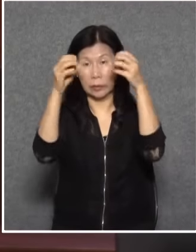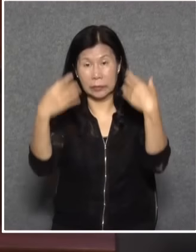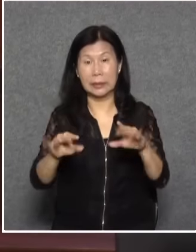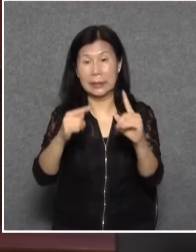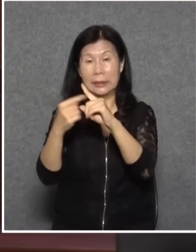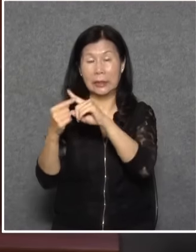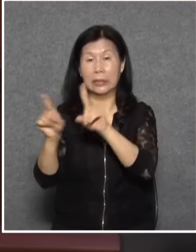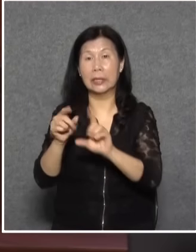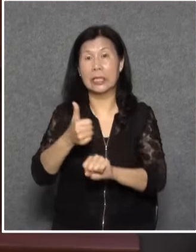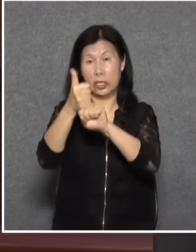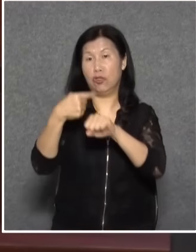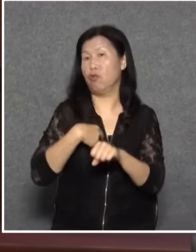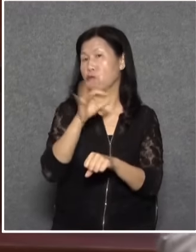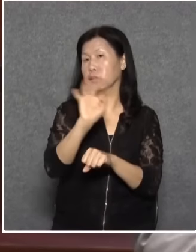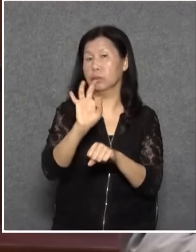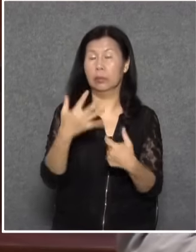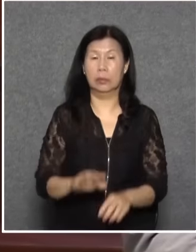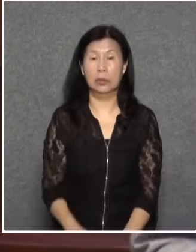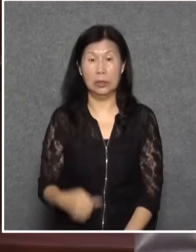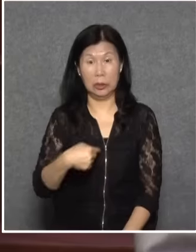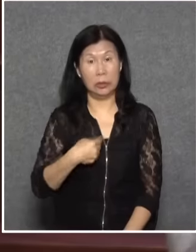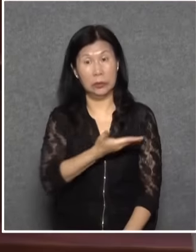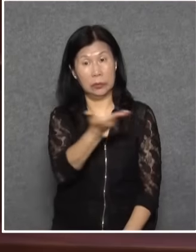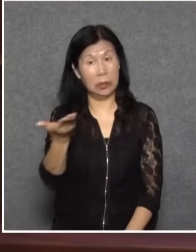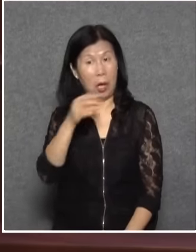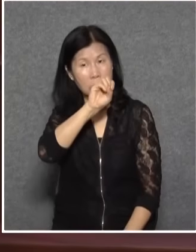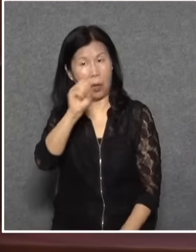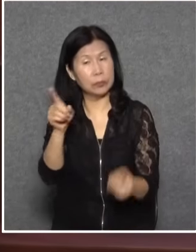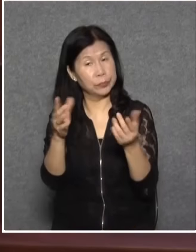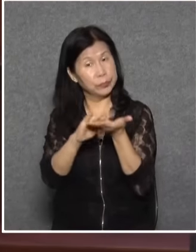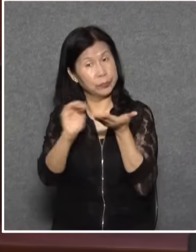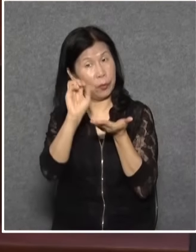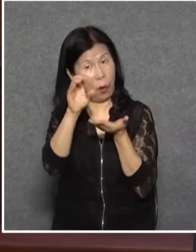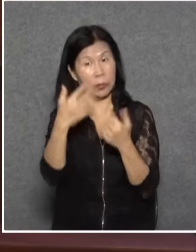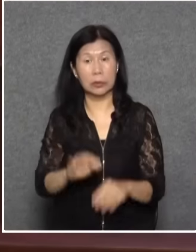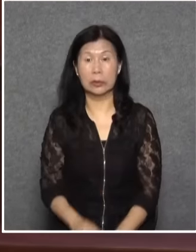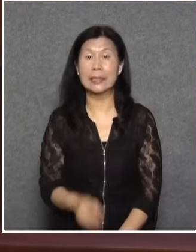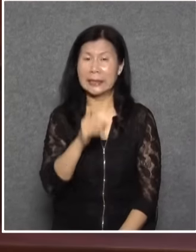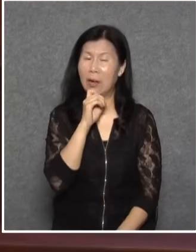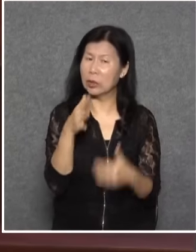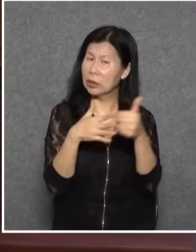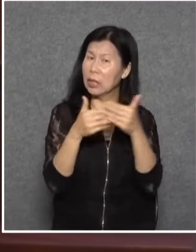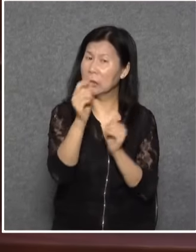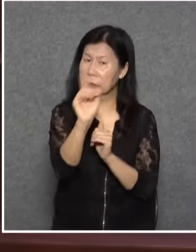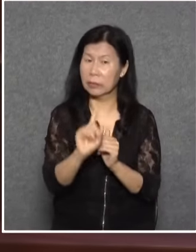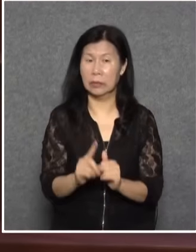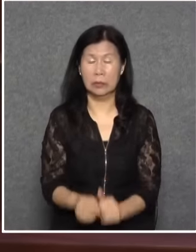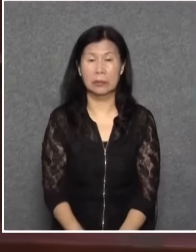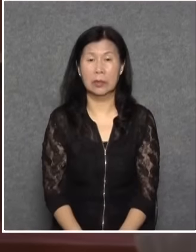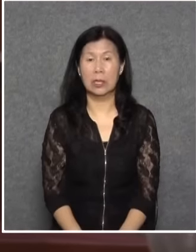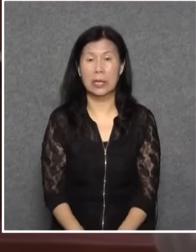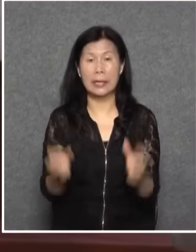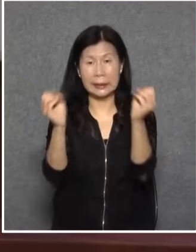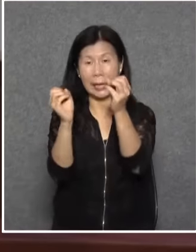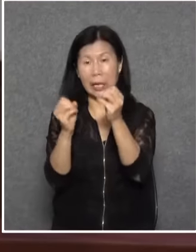梗係唔會支持我噶啦，係咪？不過我就同大家講下道理嘅啫，係咪？啊，有啲嘢我哋成日去評論一啲